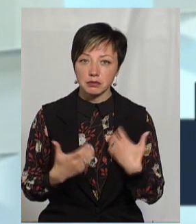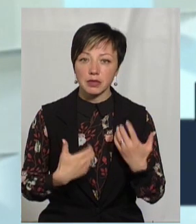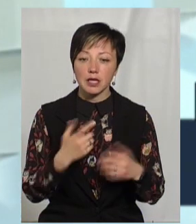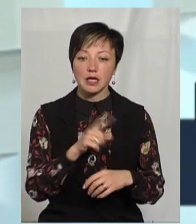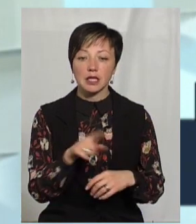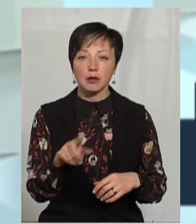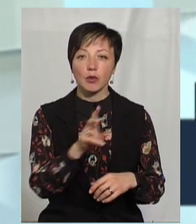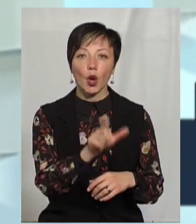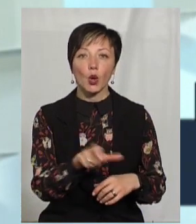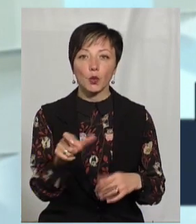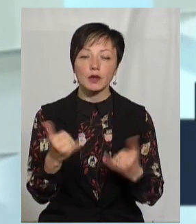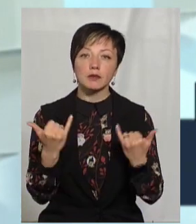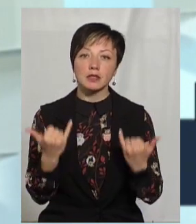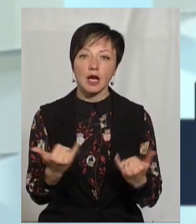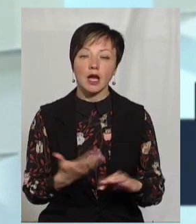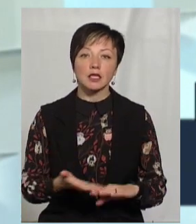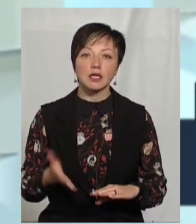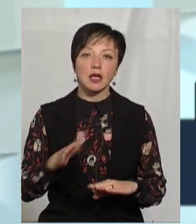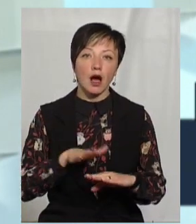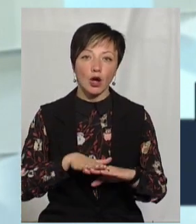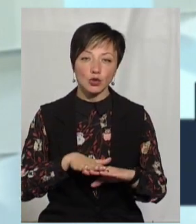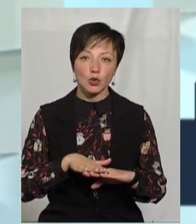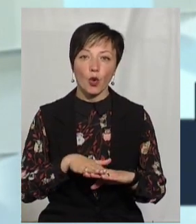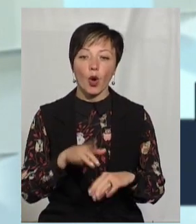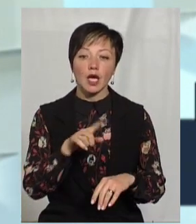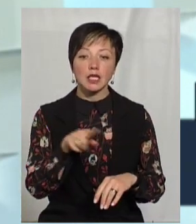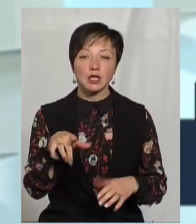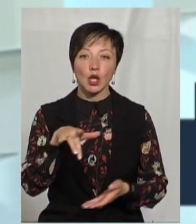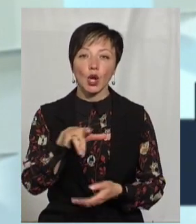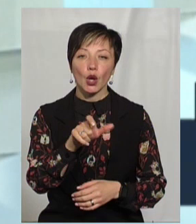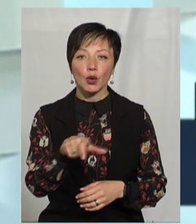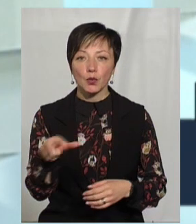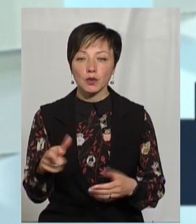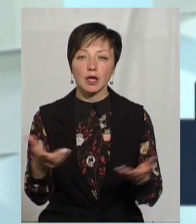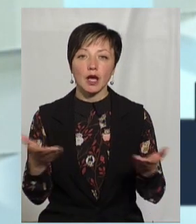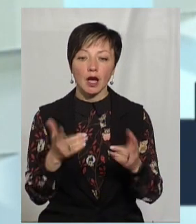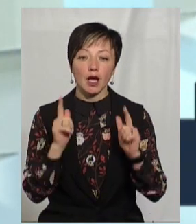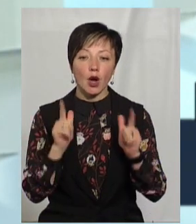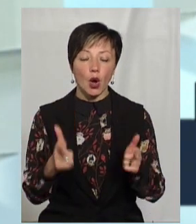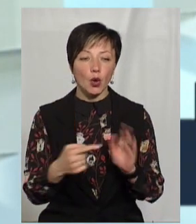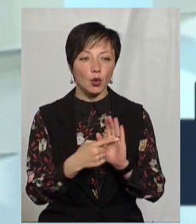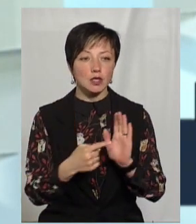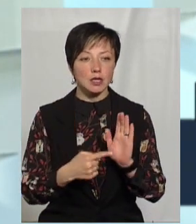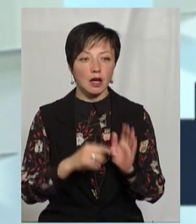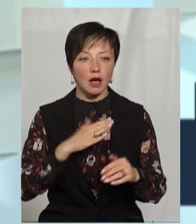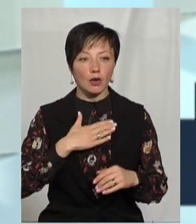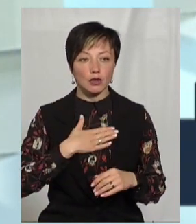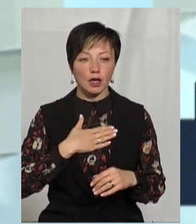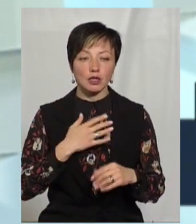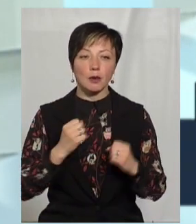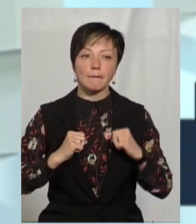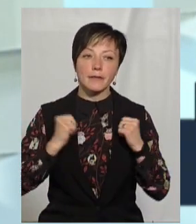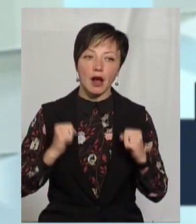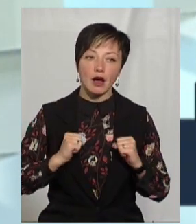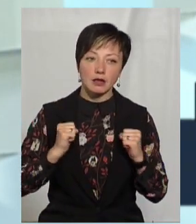сопереживають тим людям, яким зараз тяжко. Це ті люди, котрі розділяють наші